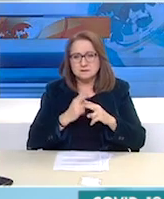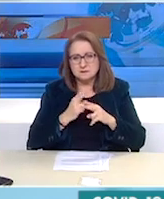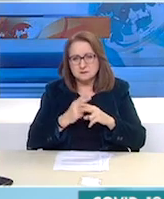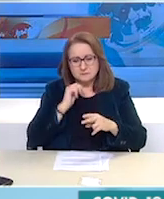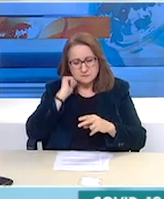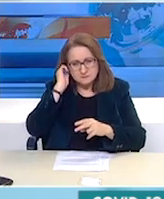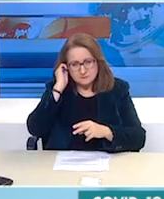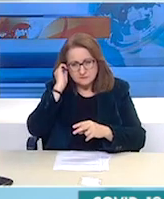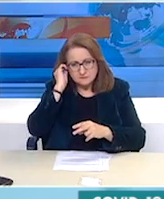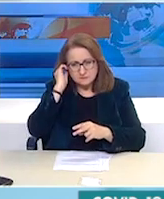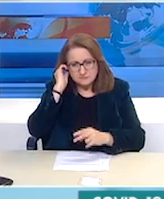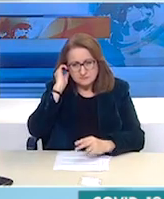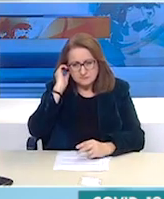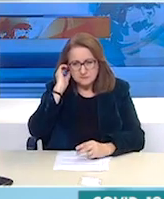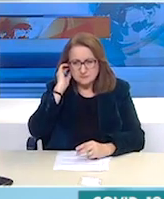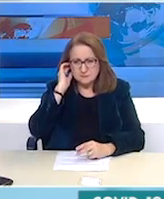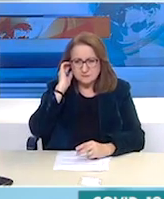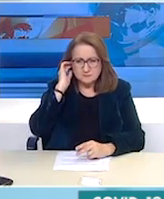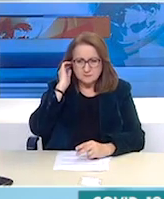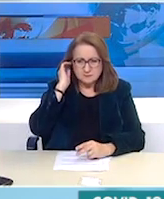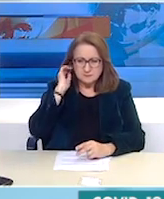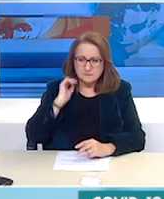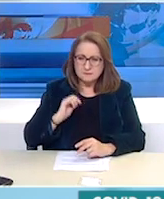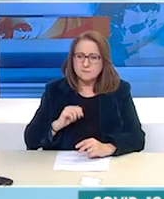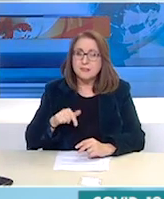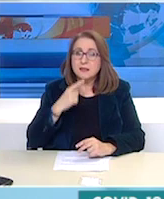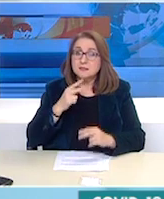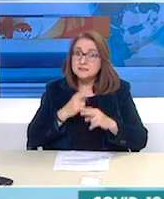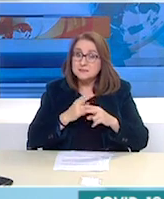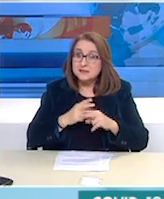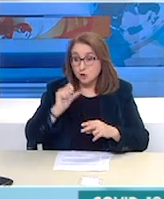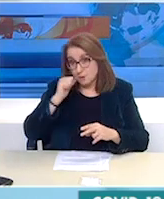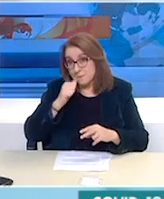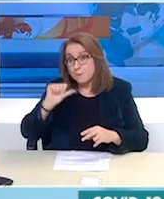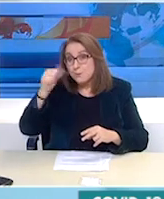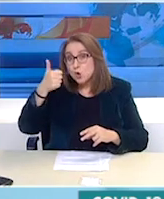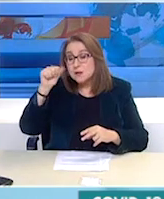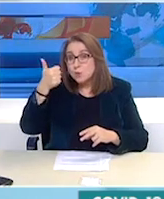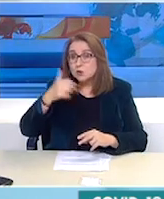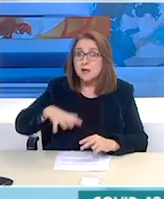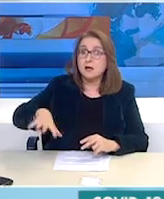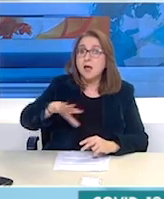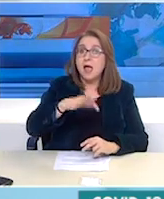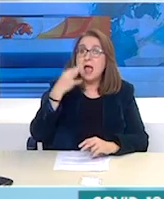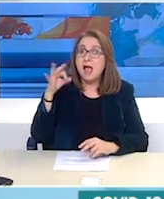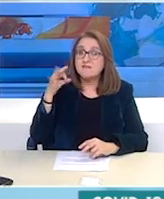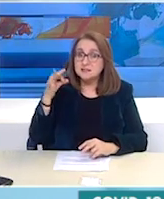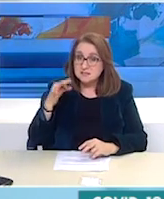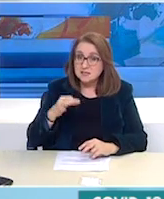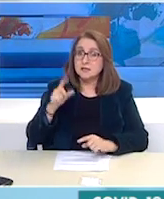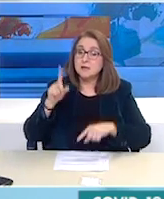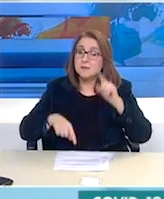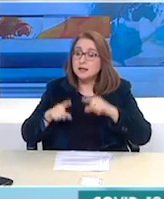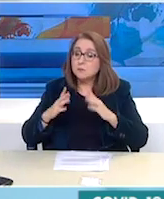από την αγαπητή δημοσιογράφο, ευπαθείς ομάδες, αυξημένου κινδύνου πληθυσμούς, ευάλωτους πληθυσμούς, ανθρώπους που έχουν στο σπίτι τους